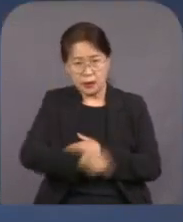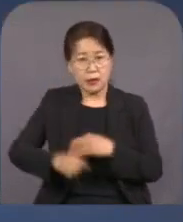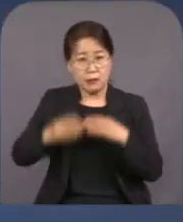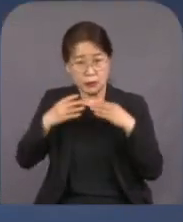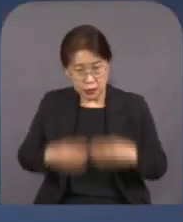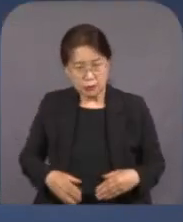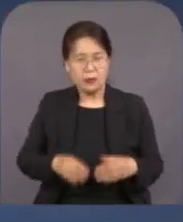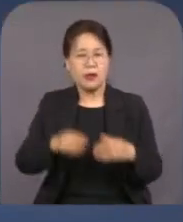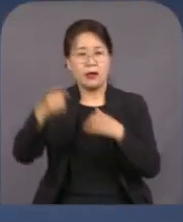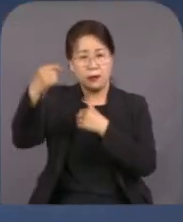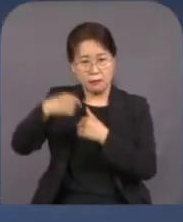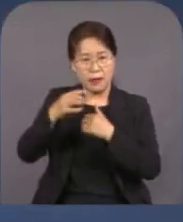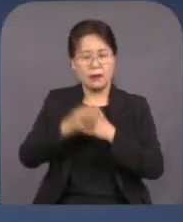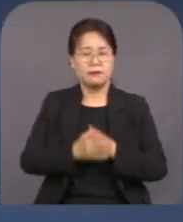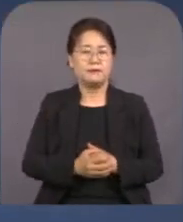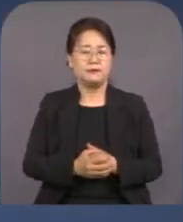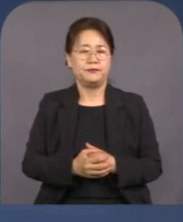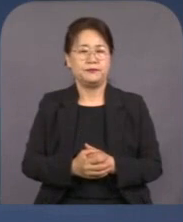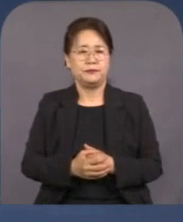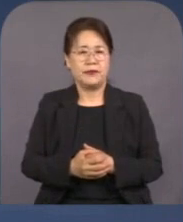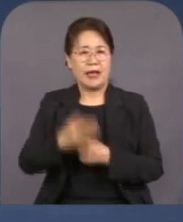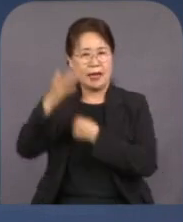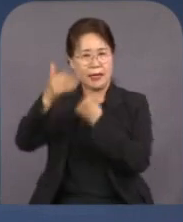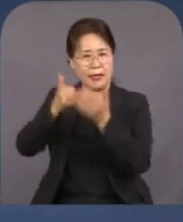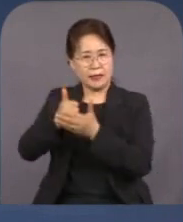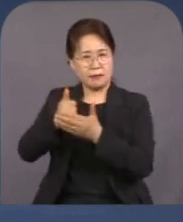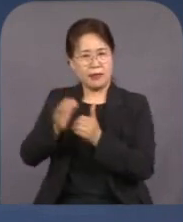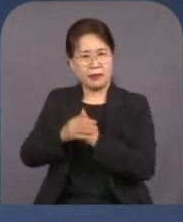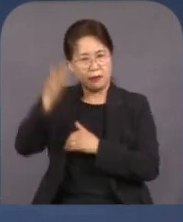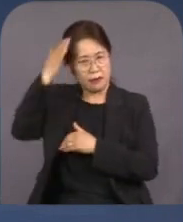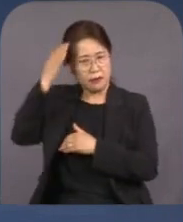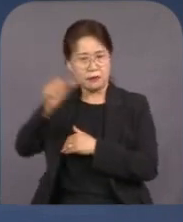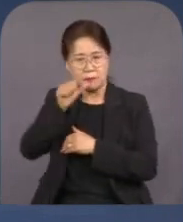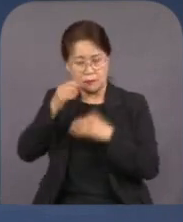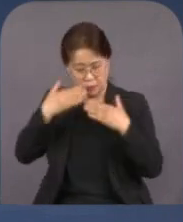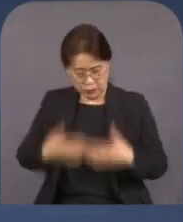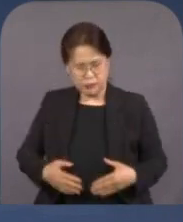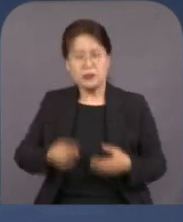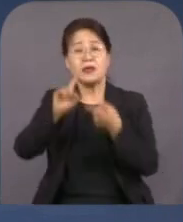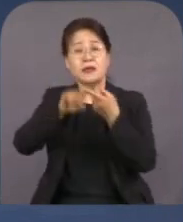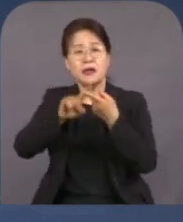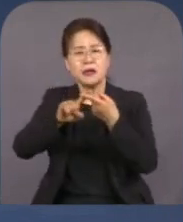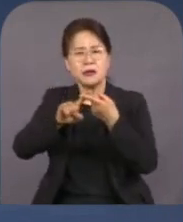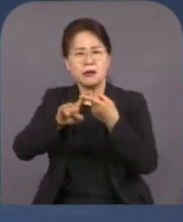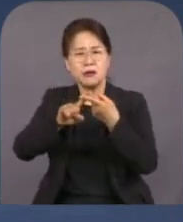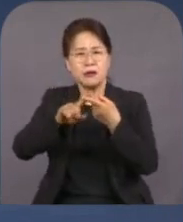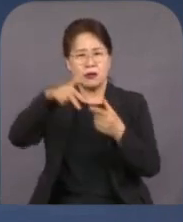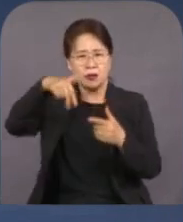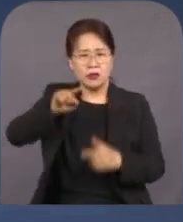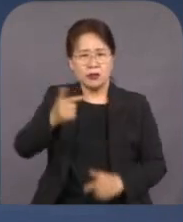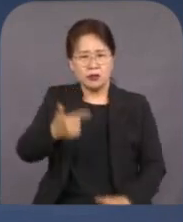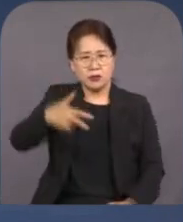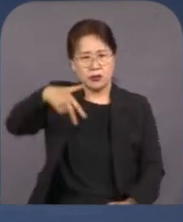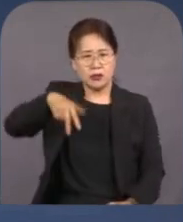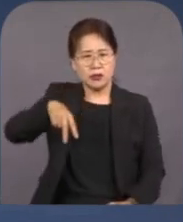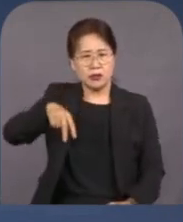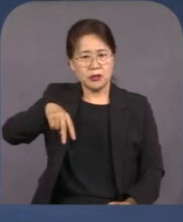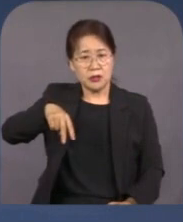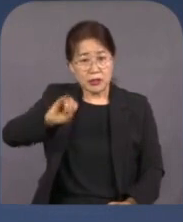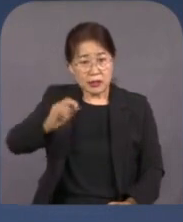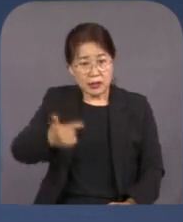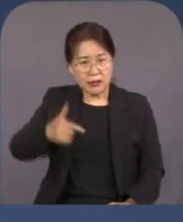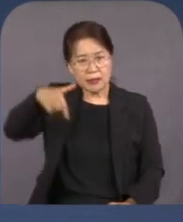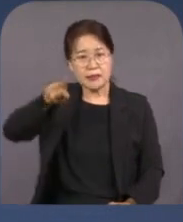자 그래서 우리는 지난 앞서 하나님의 전신갑주가 무엇인지에 대하여 말씀을 나눈 적이 있습니다